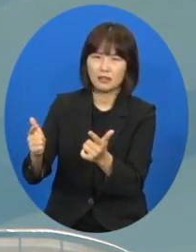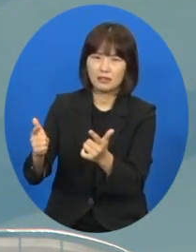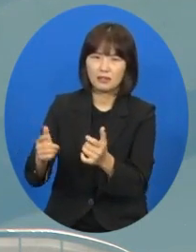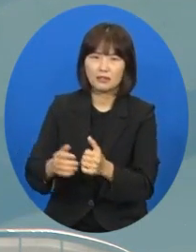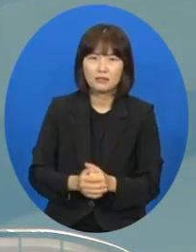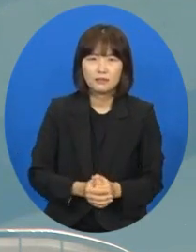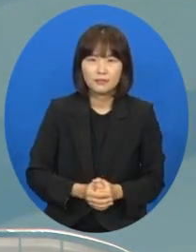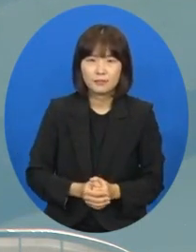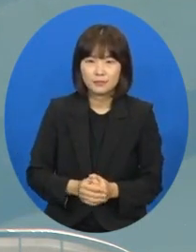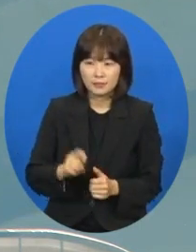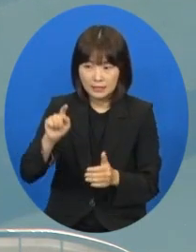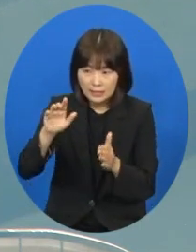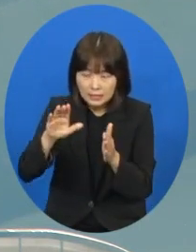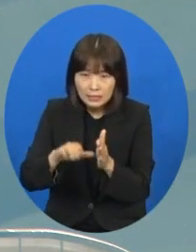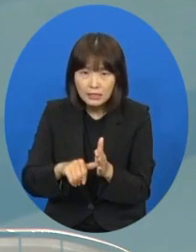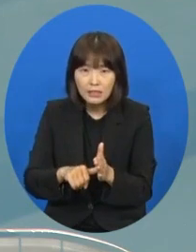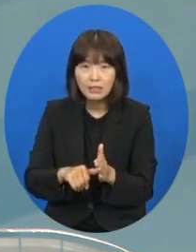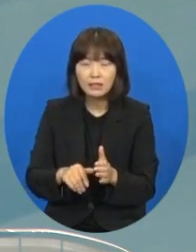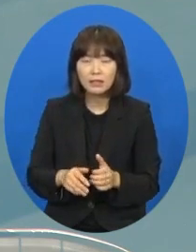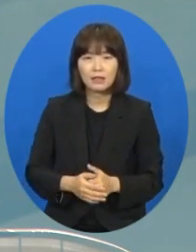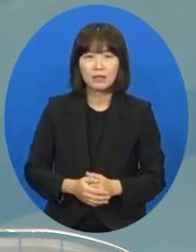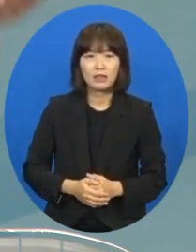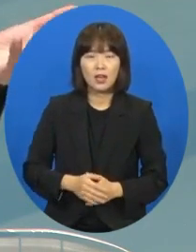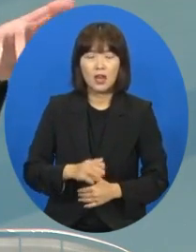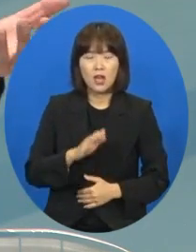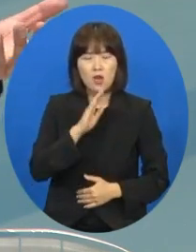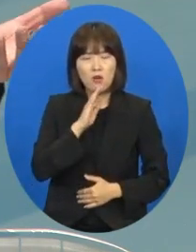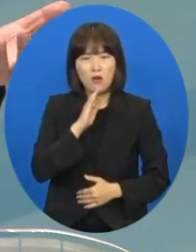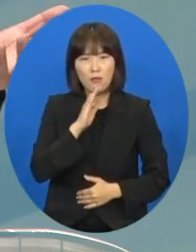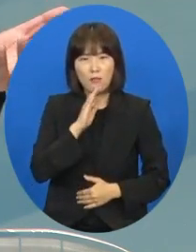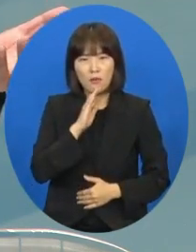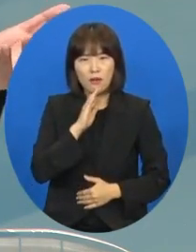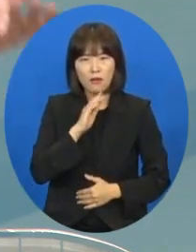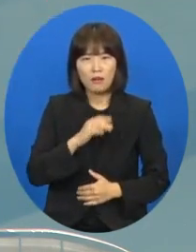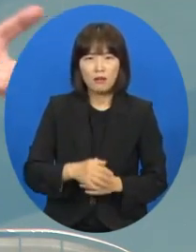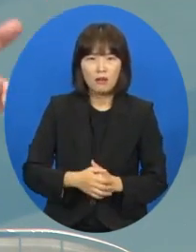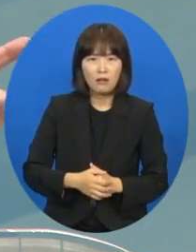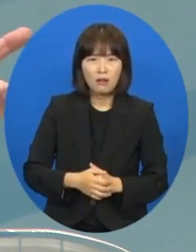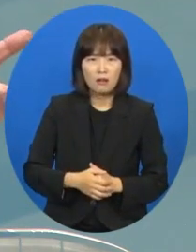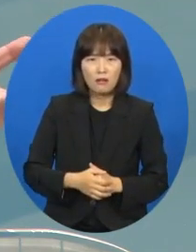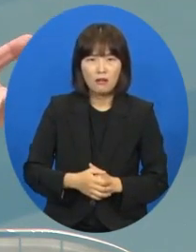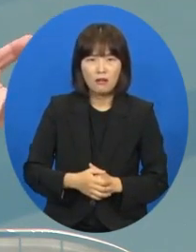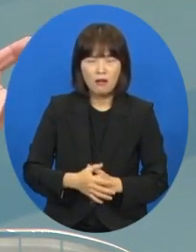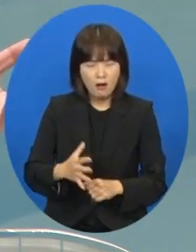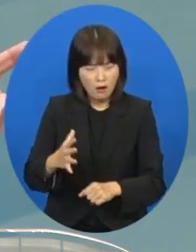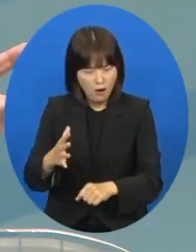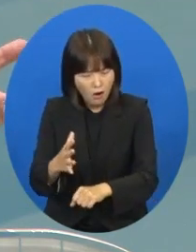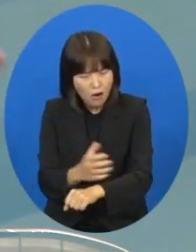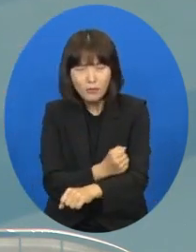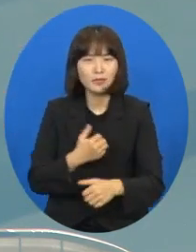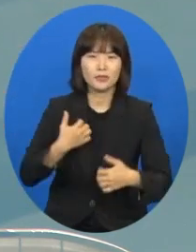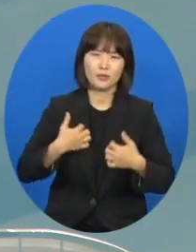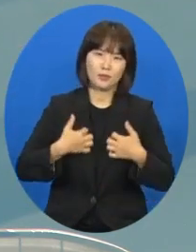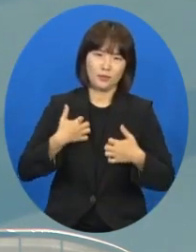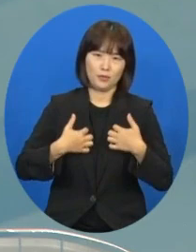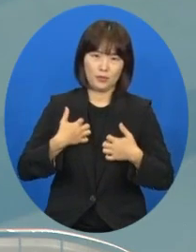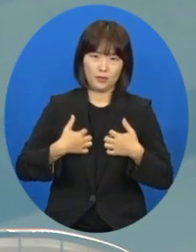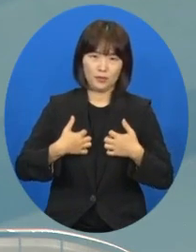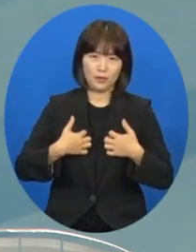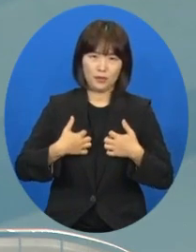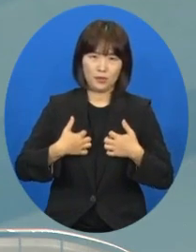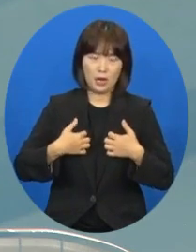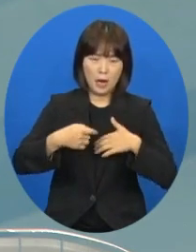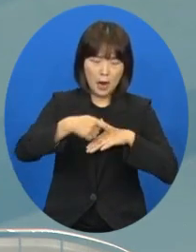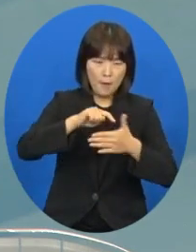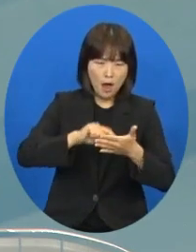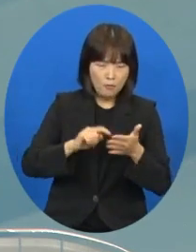저는 그때 정말 정말 마음으로부터 엄청나게 기뻤고 마음이